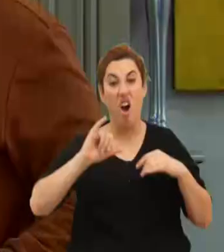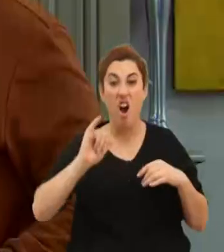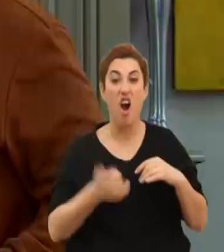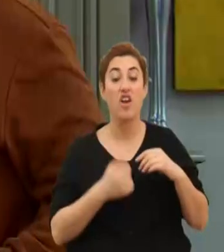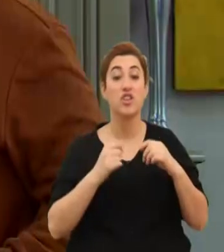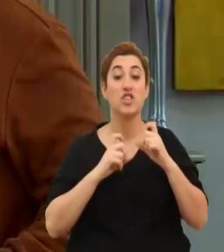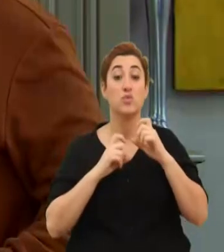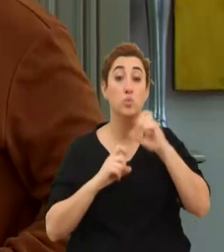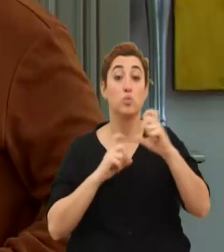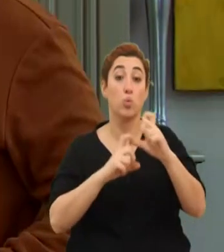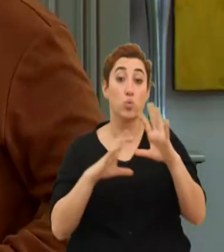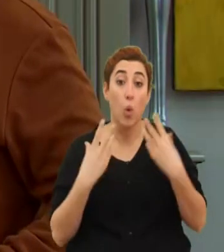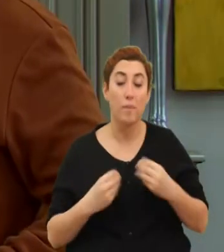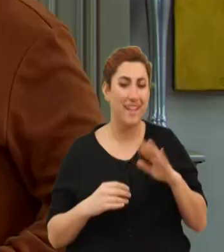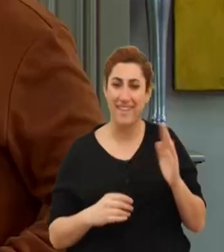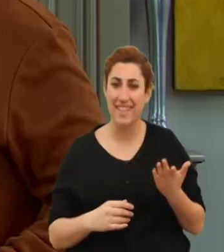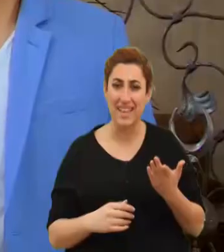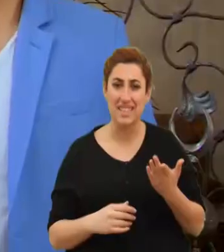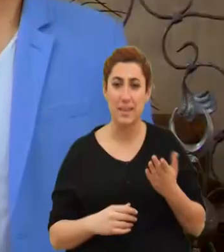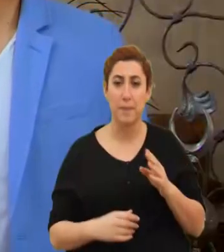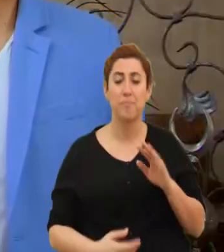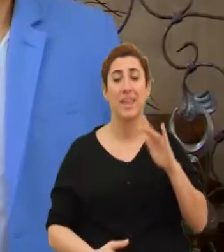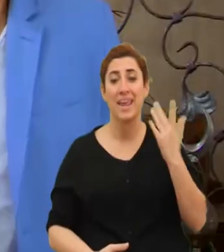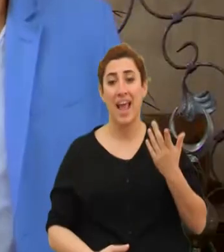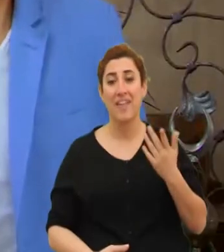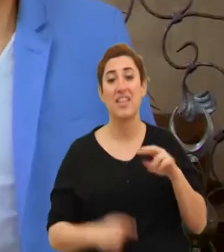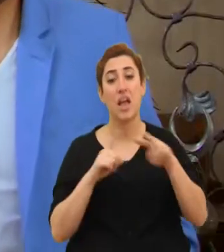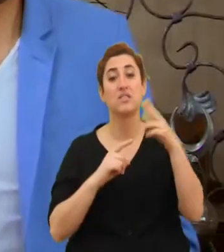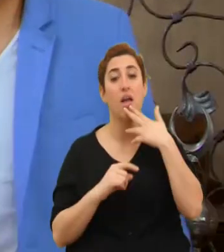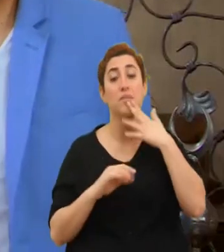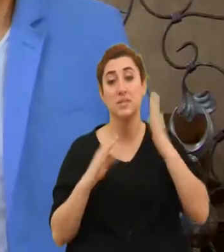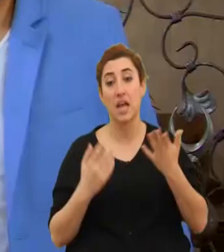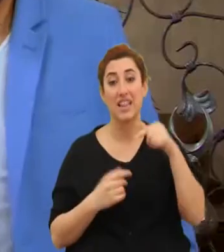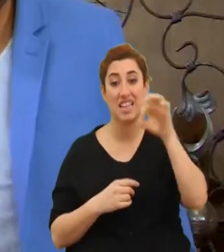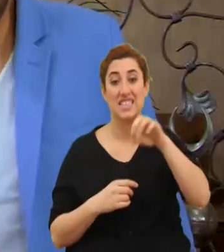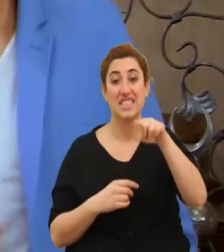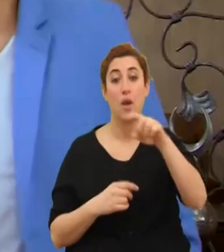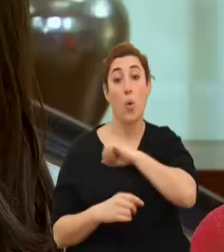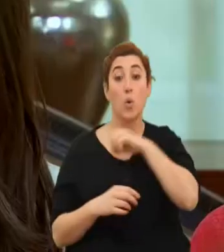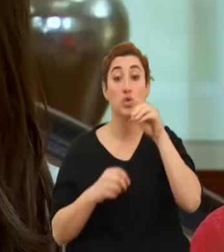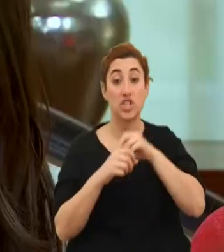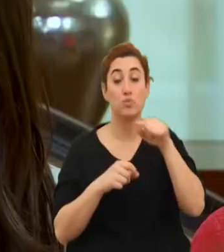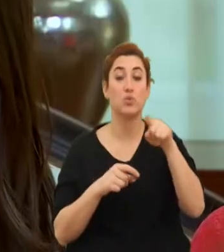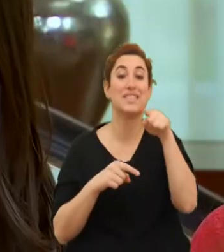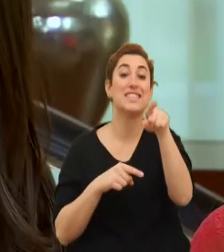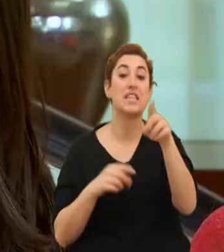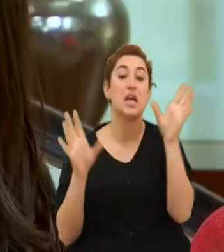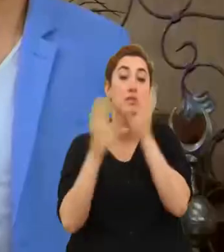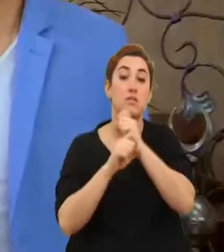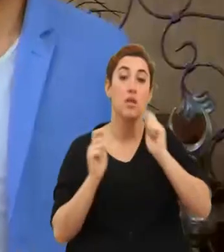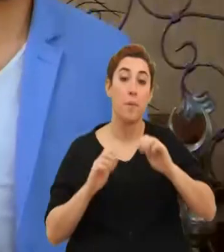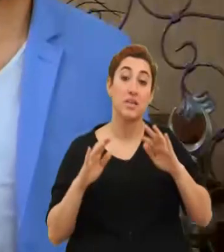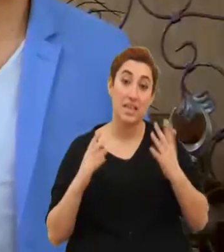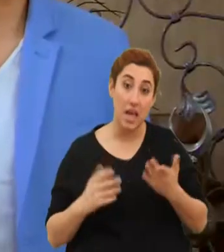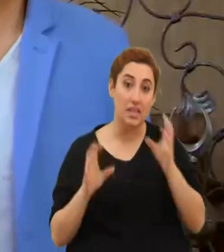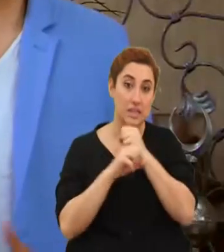vahim sonuçları olabilir. Nasıl vahim? Yani Nazlı Hanım zaten sizden korktuğu için bunu sizden